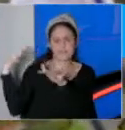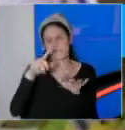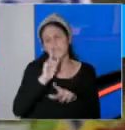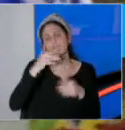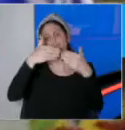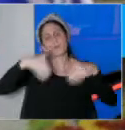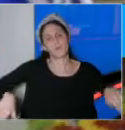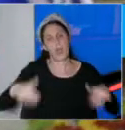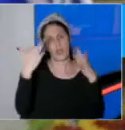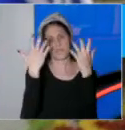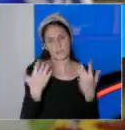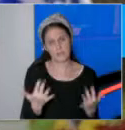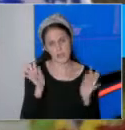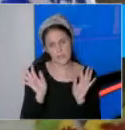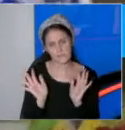מוגבלים.